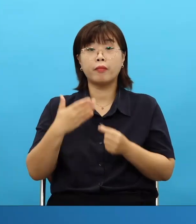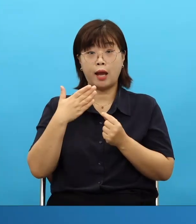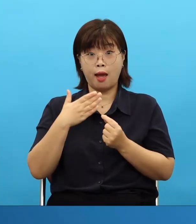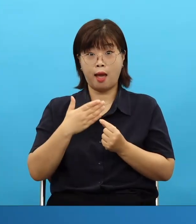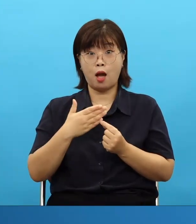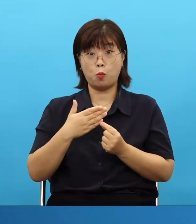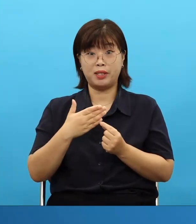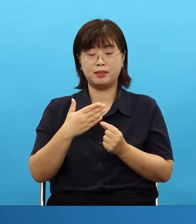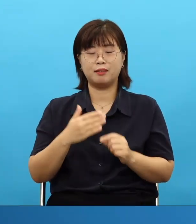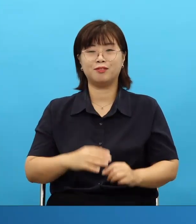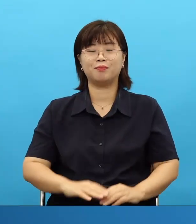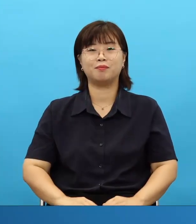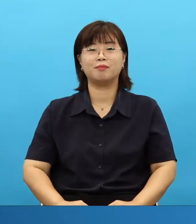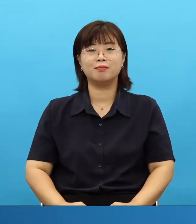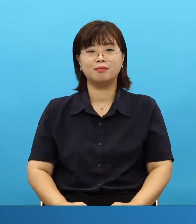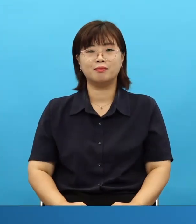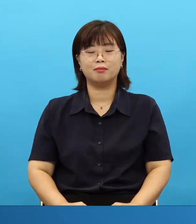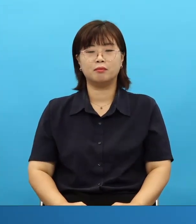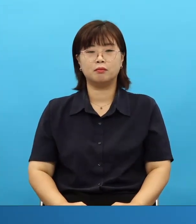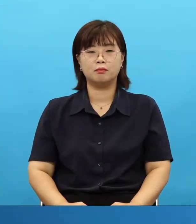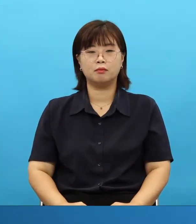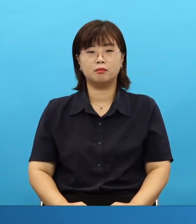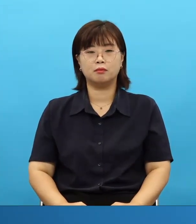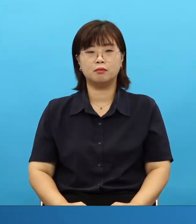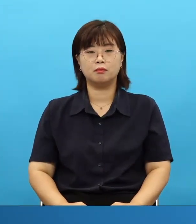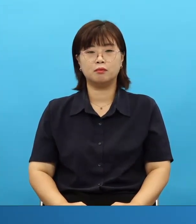9번째 발판입니다. Ninth,